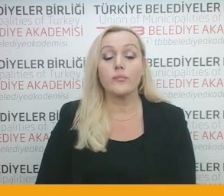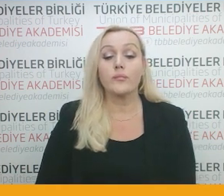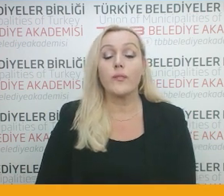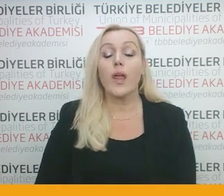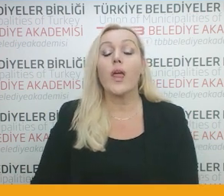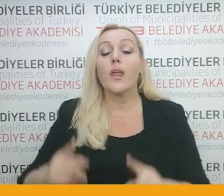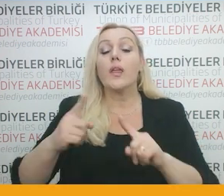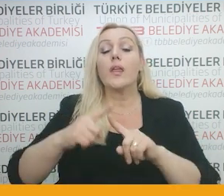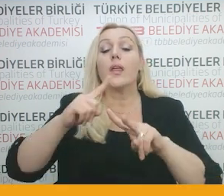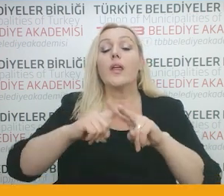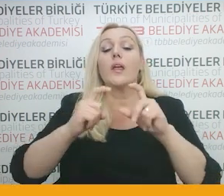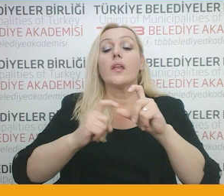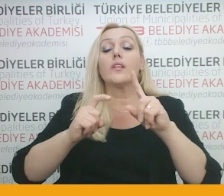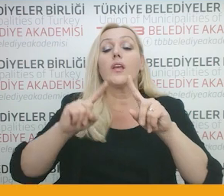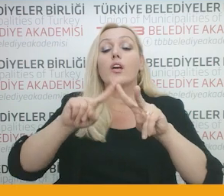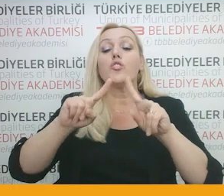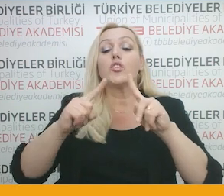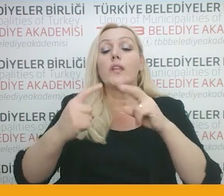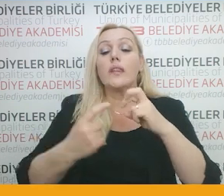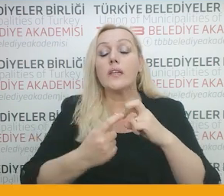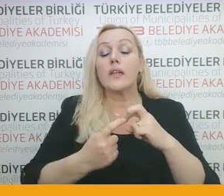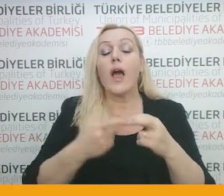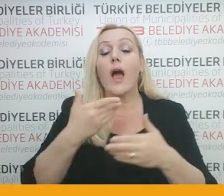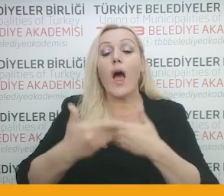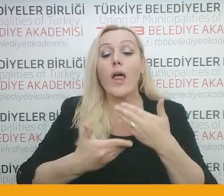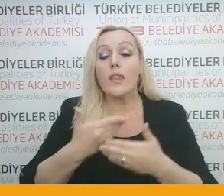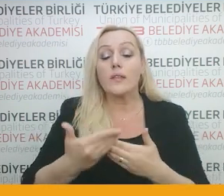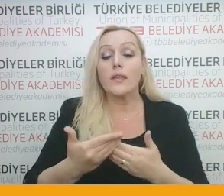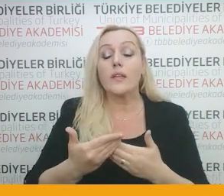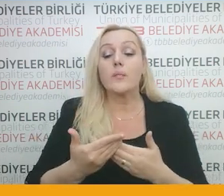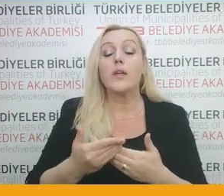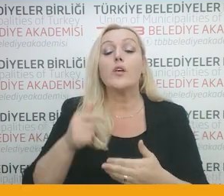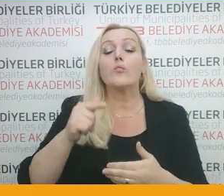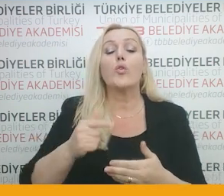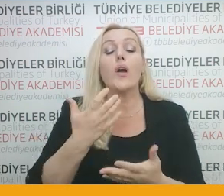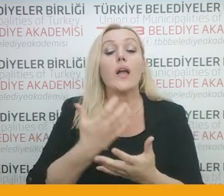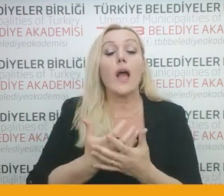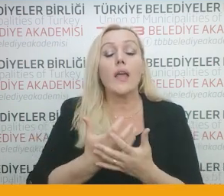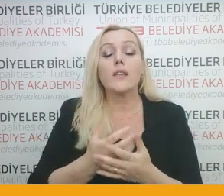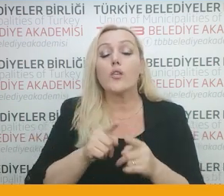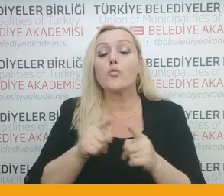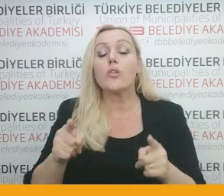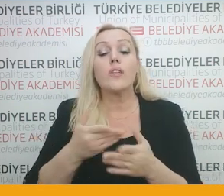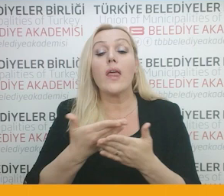Geldik taşınır sürecine arkadaşlar. Taşınırdan da kısaca bahsedeceğiz. Taşınır kayıt sürecinde ne